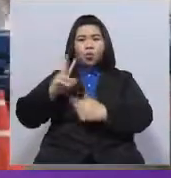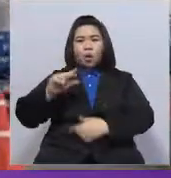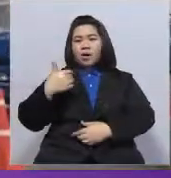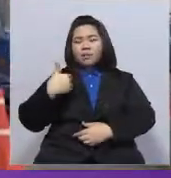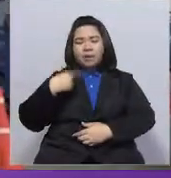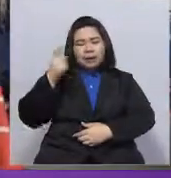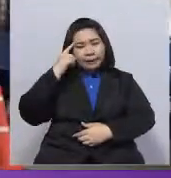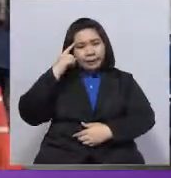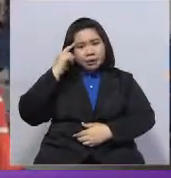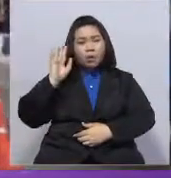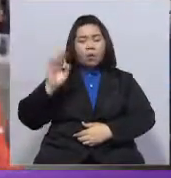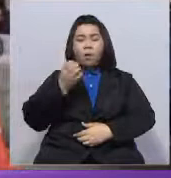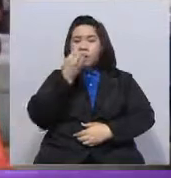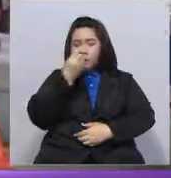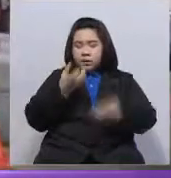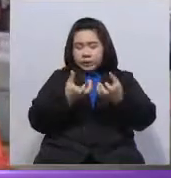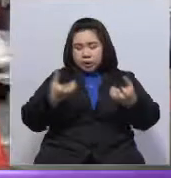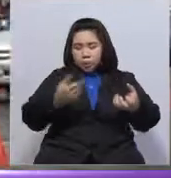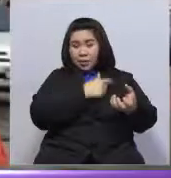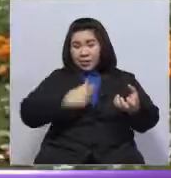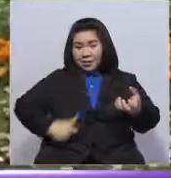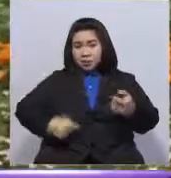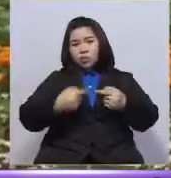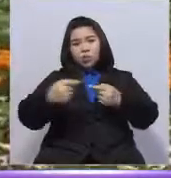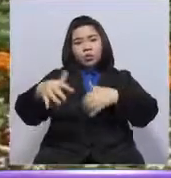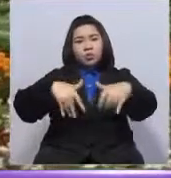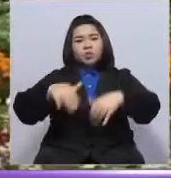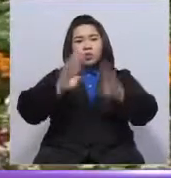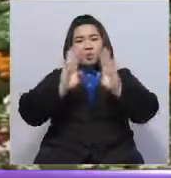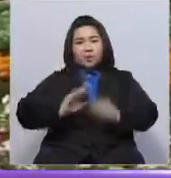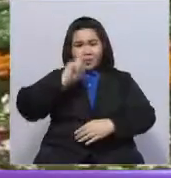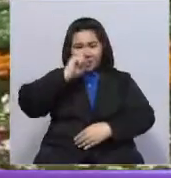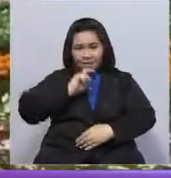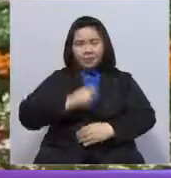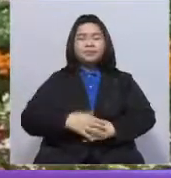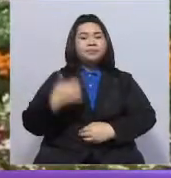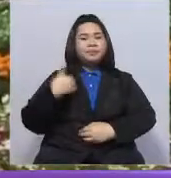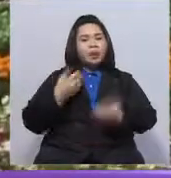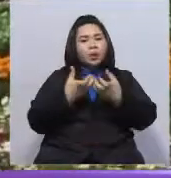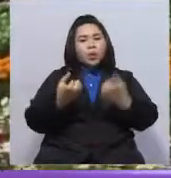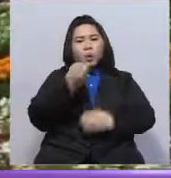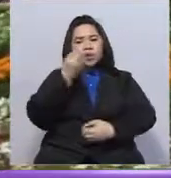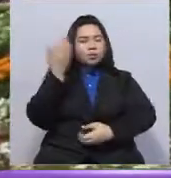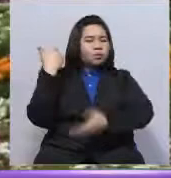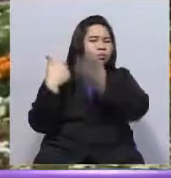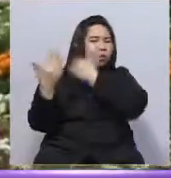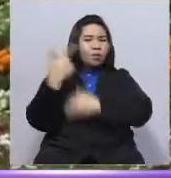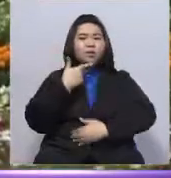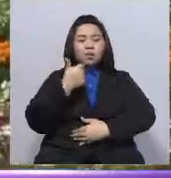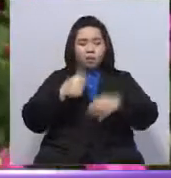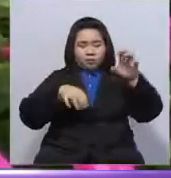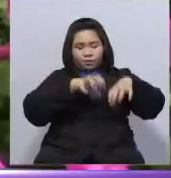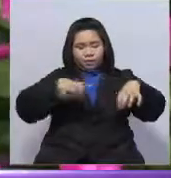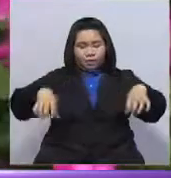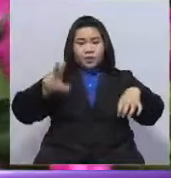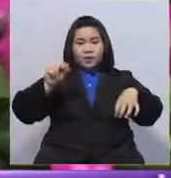ในแนวคิดใต้ร่มพระบรมโพธิสมภารสืบสานชุมชนวิถีไทยพร้อมจัดซุ้มร้านอาหารไทยโบราณรสชาติอร่อย30